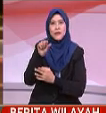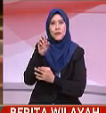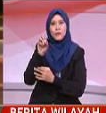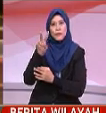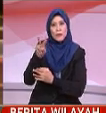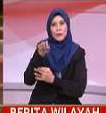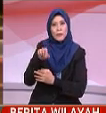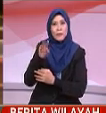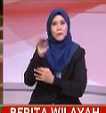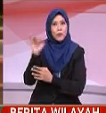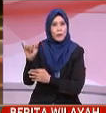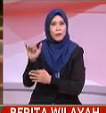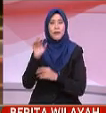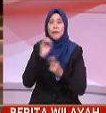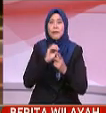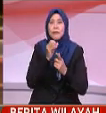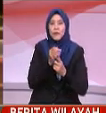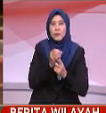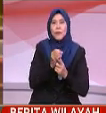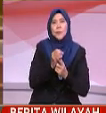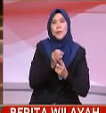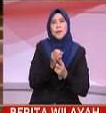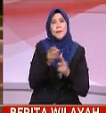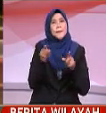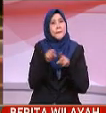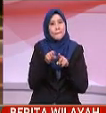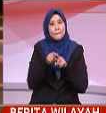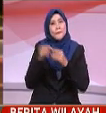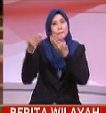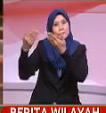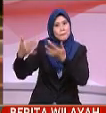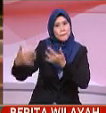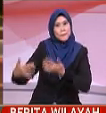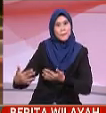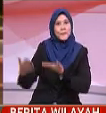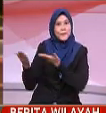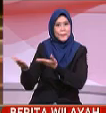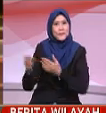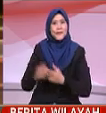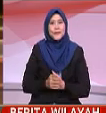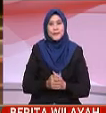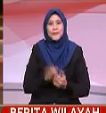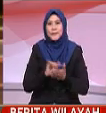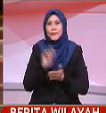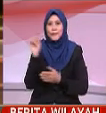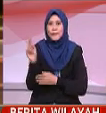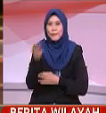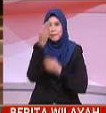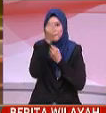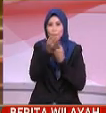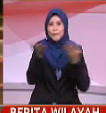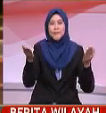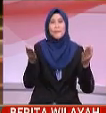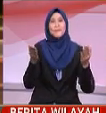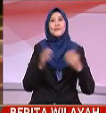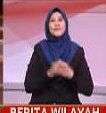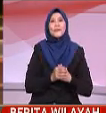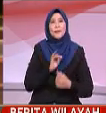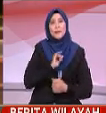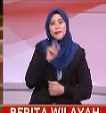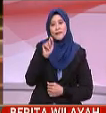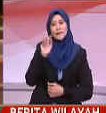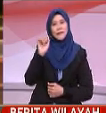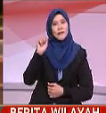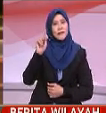www.met.gov.my atau menerusi laman sosial media kami seperti yang telah tertera di sini. Sekian dahulu dari Jabatan Meteorologi Malaysia. Saya Atika